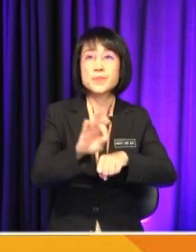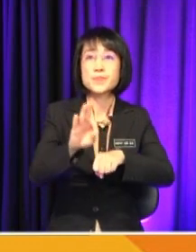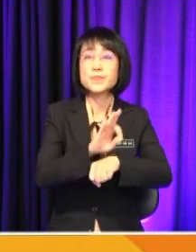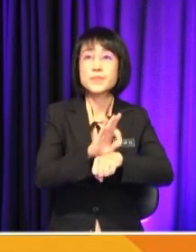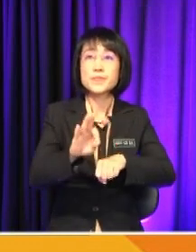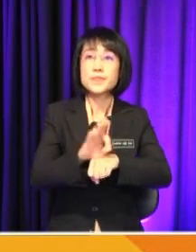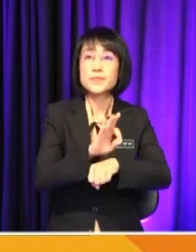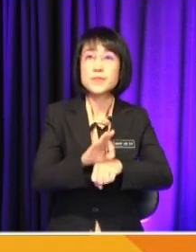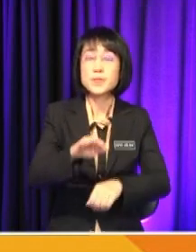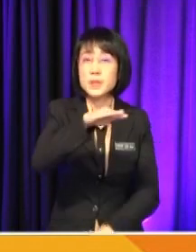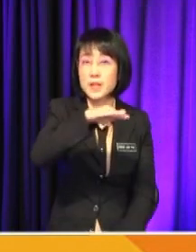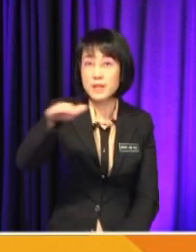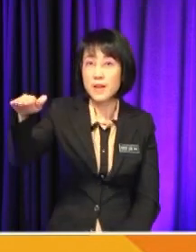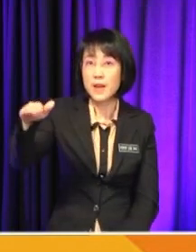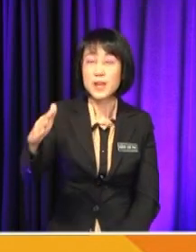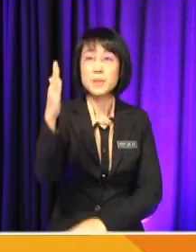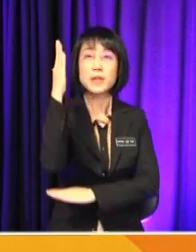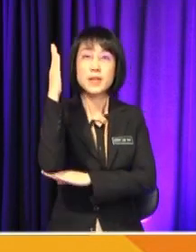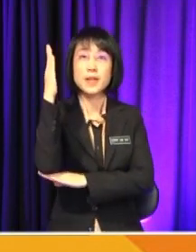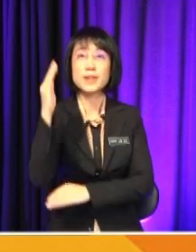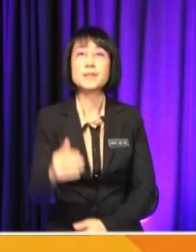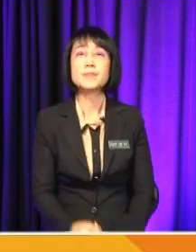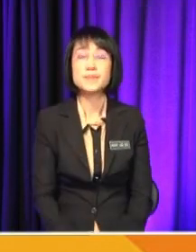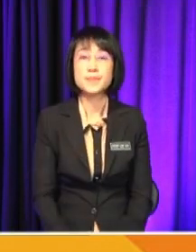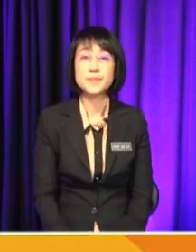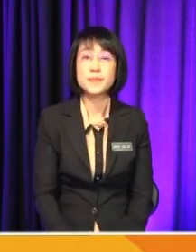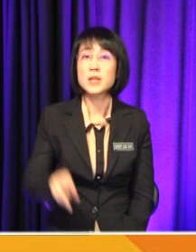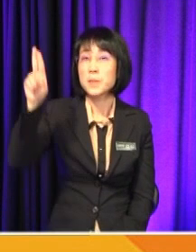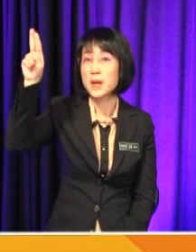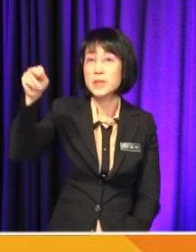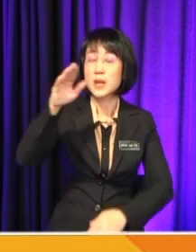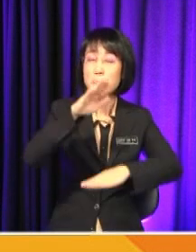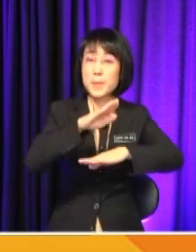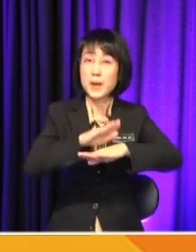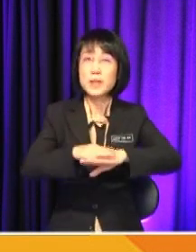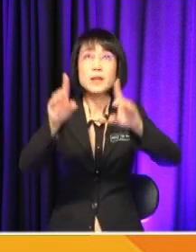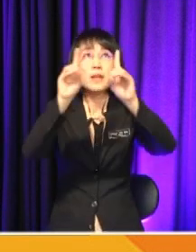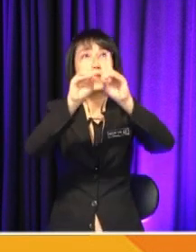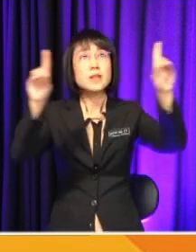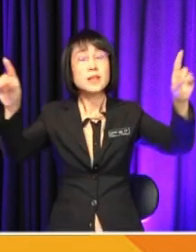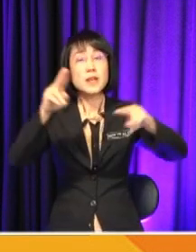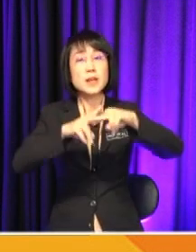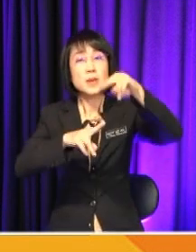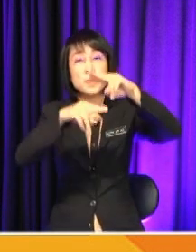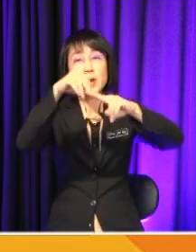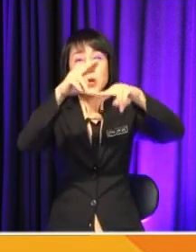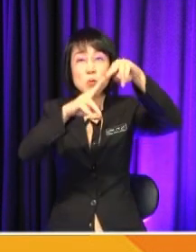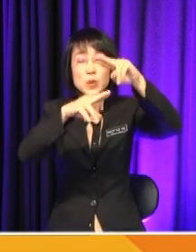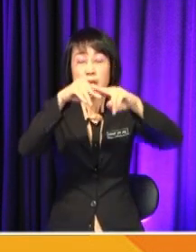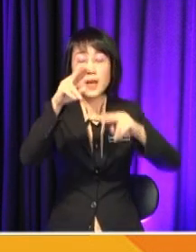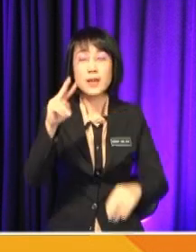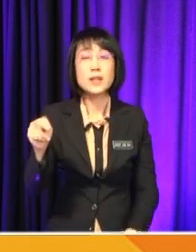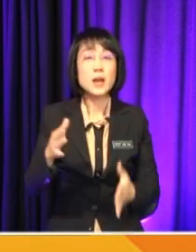juga menegak selalunya akan dipasang pada dinding dinding bangunan yang besar